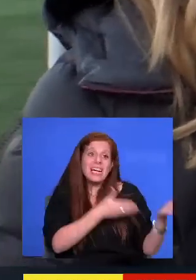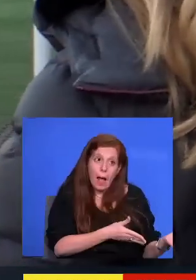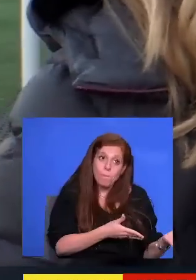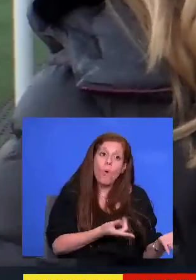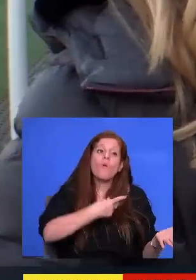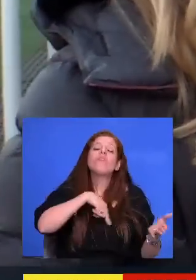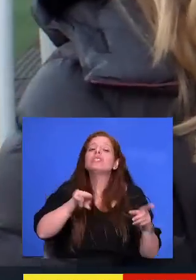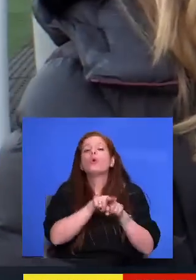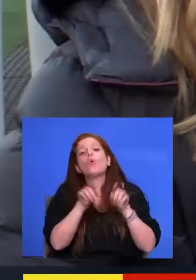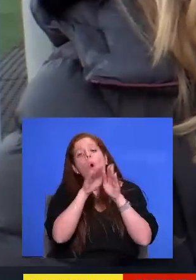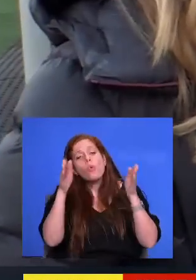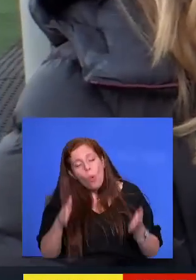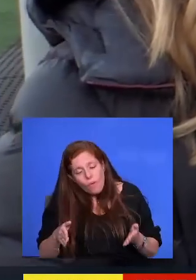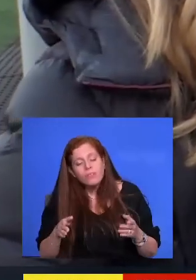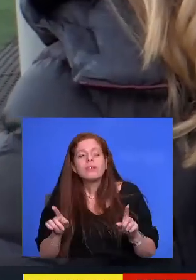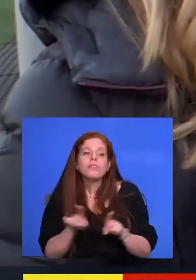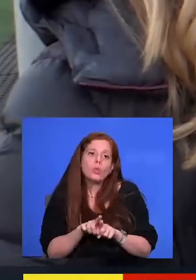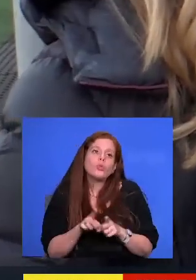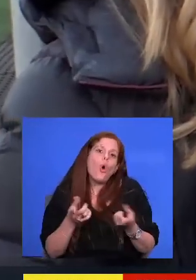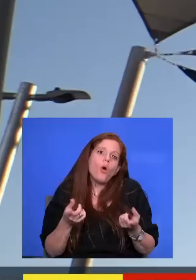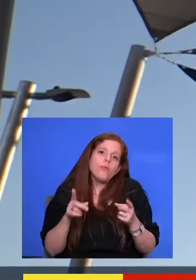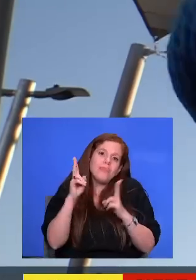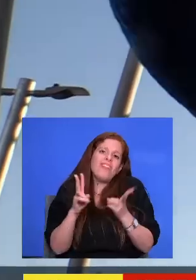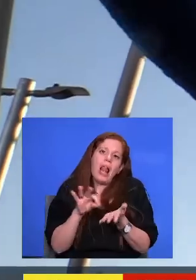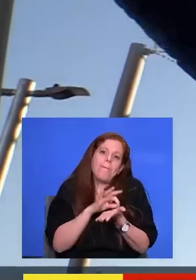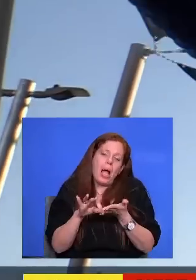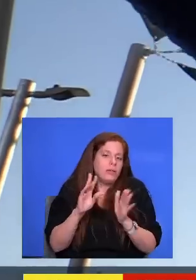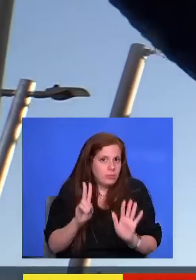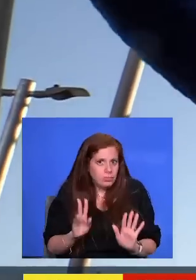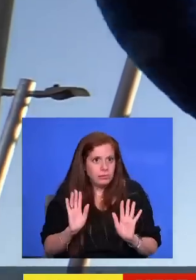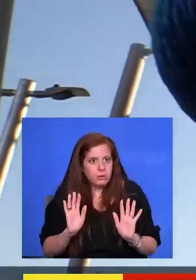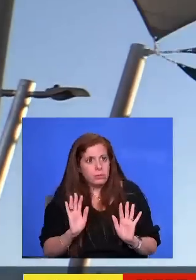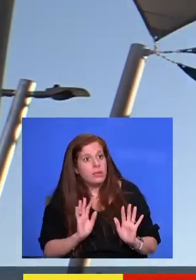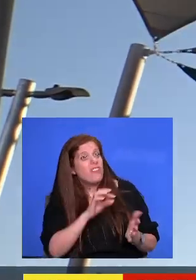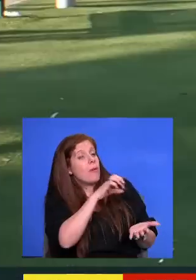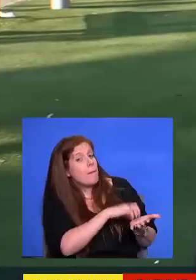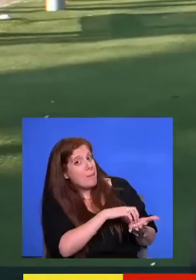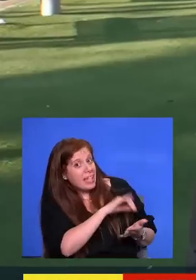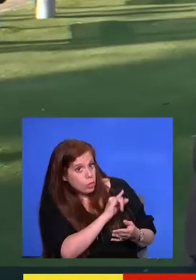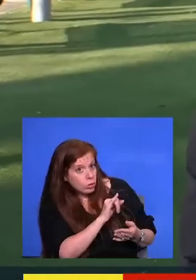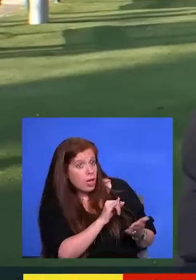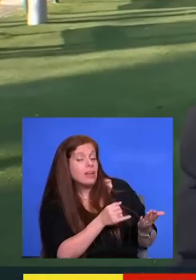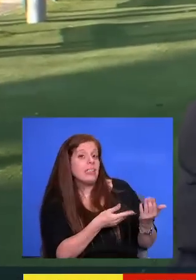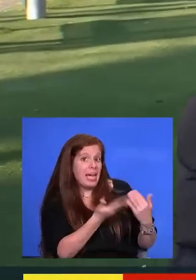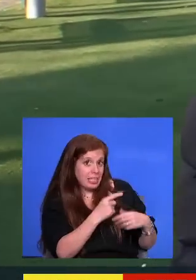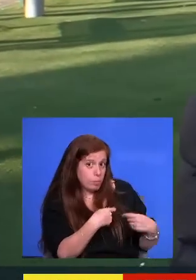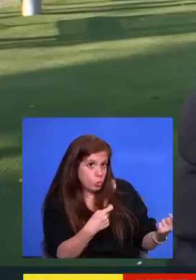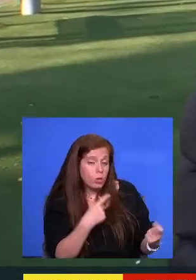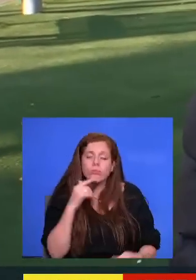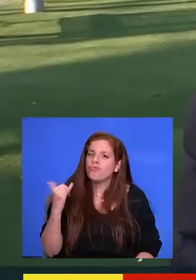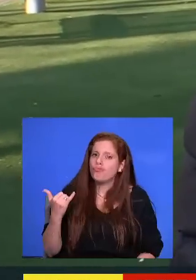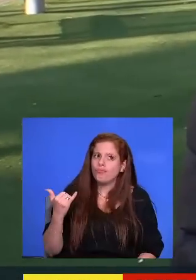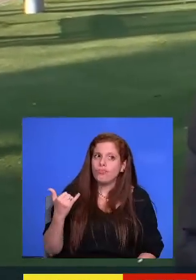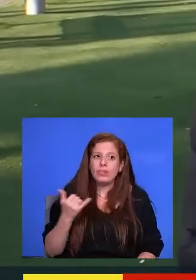אותו גוף וזה אותו, זה אותו מפעל הפיס. במחנה יהודה, יצא לך להיות בשוק? כן. ראית את